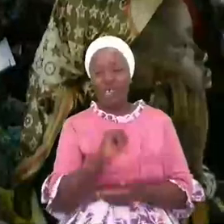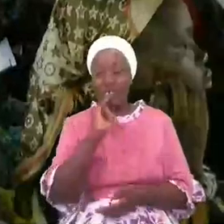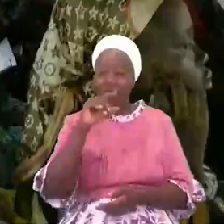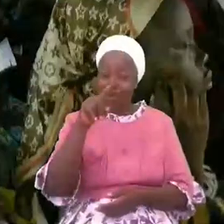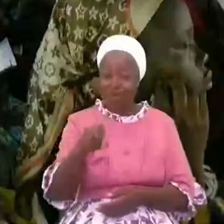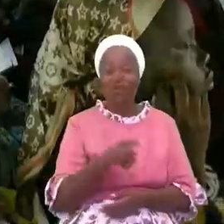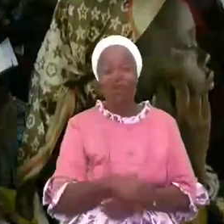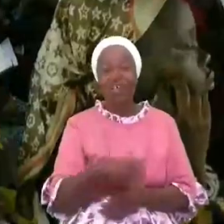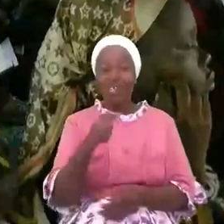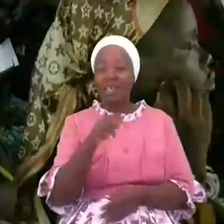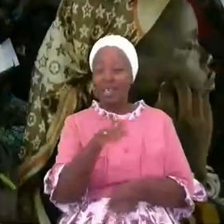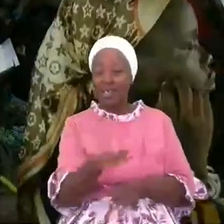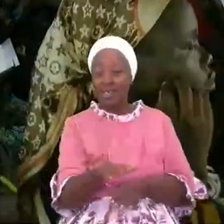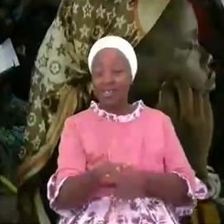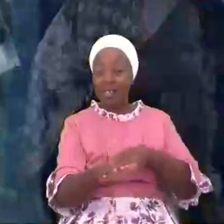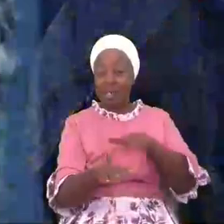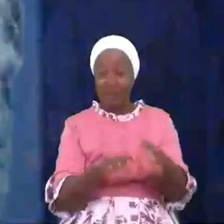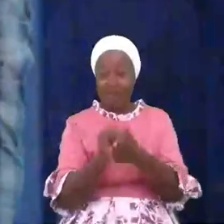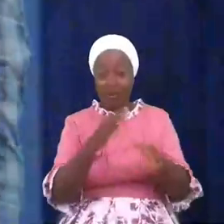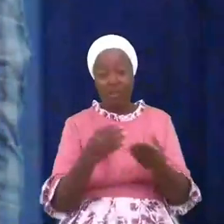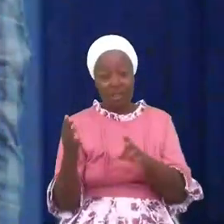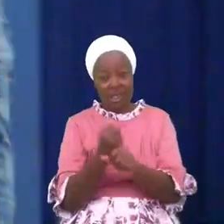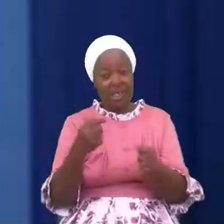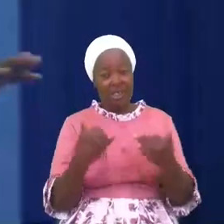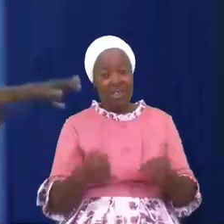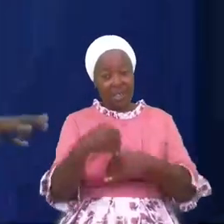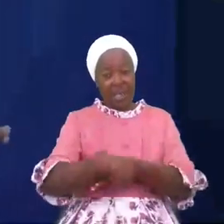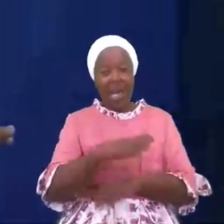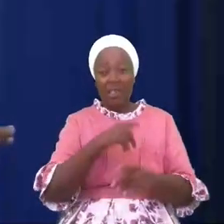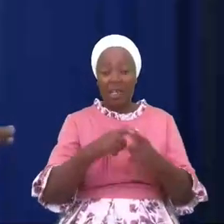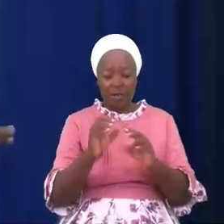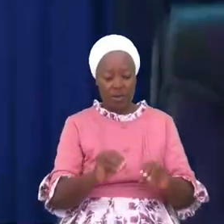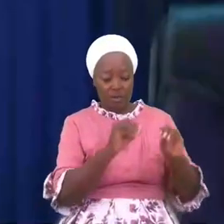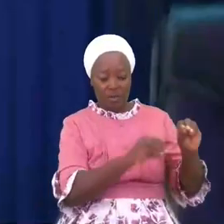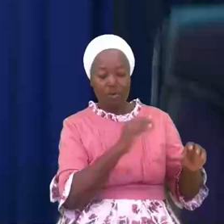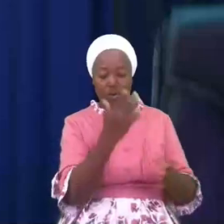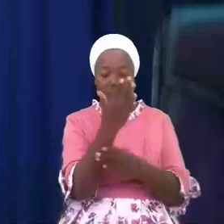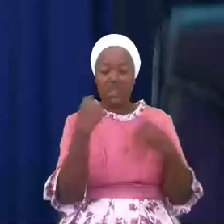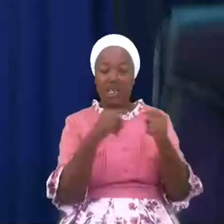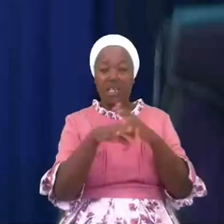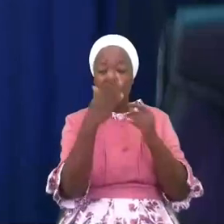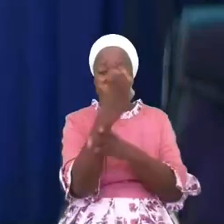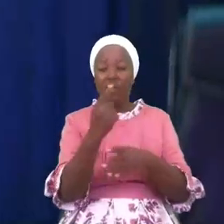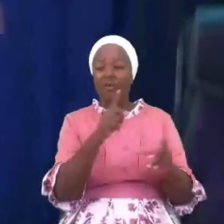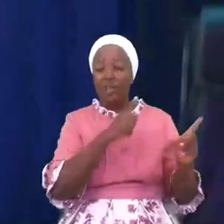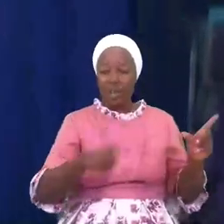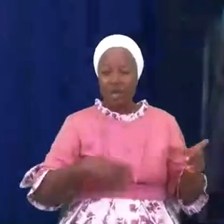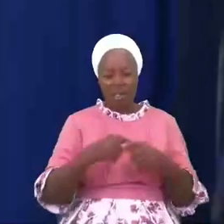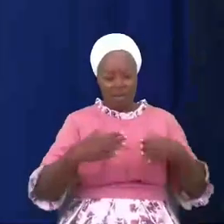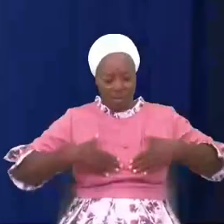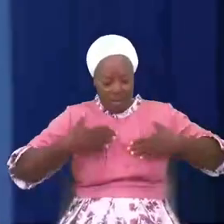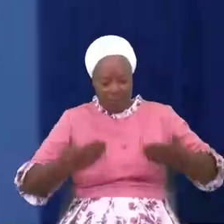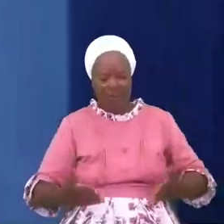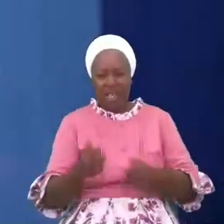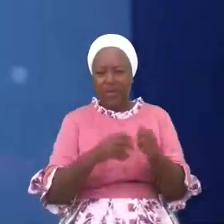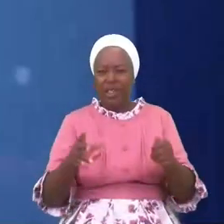Le pas que tu feras ce soir, et tu abandonnes tes péchés, tu confesses et abandonnes, tu ne regardes pas autour de